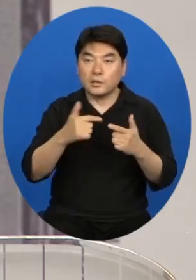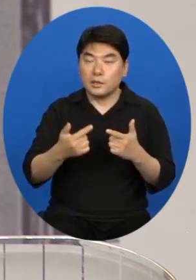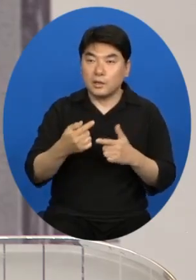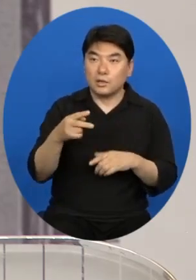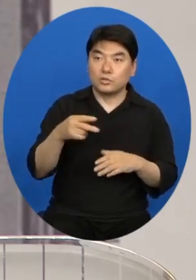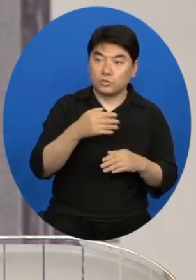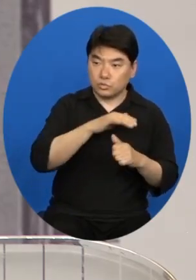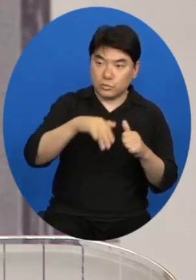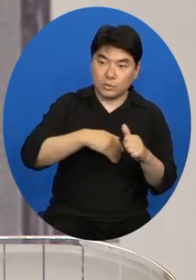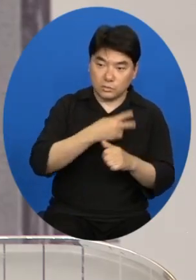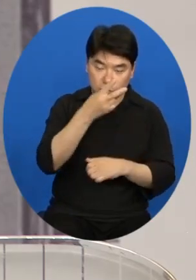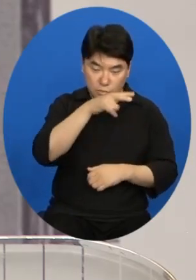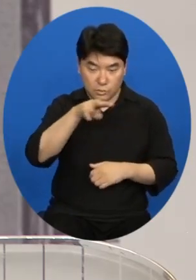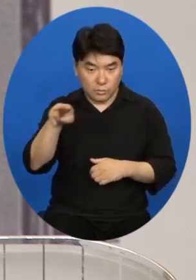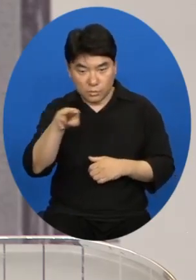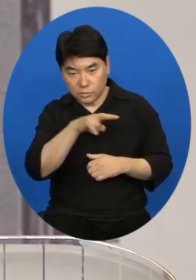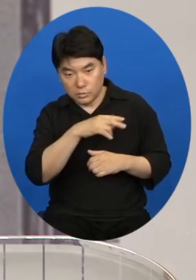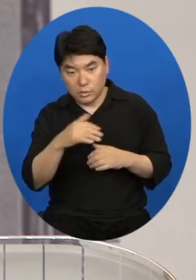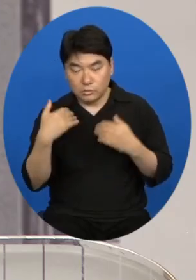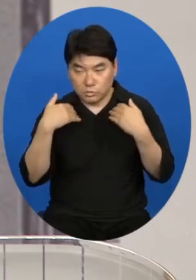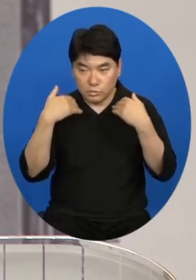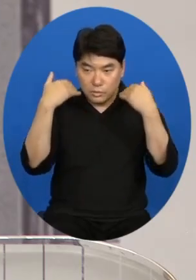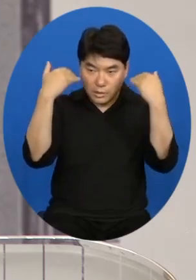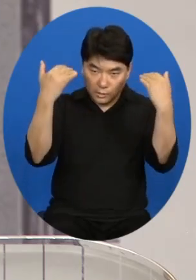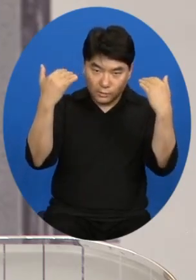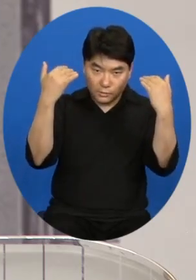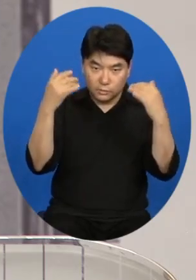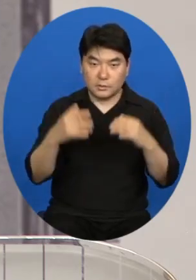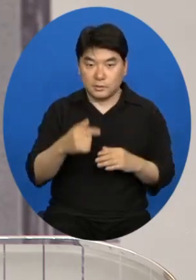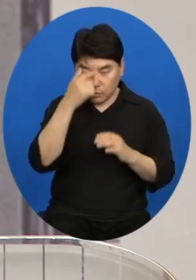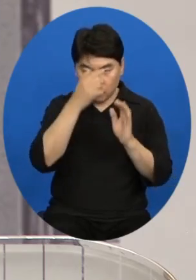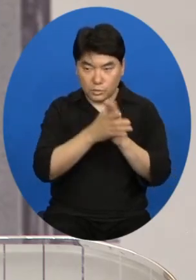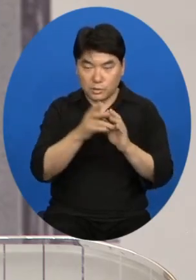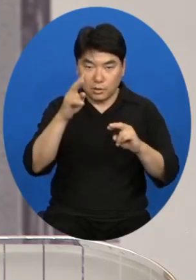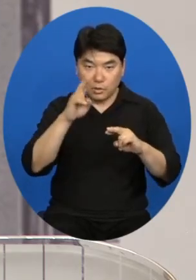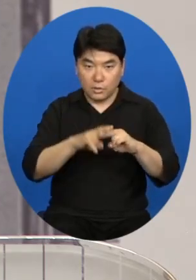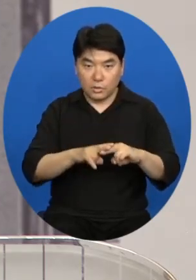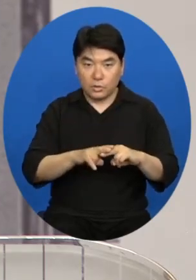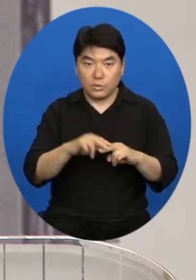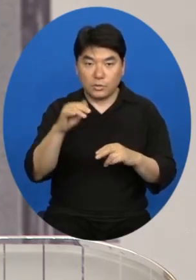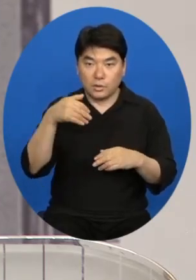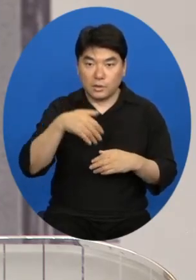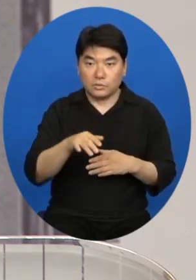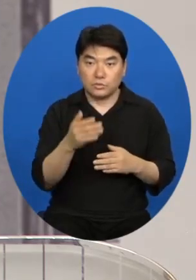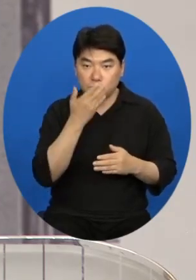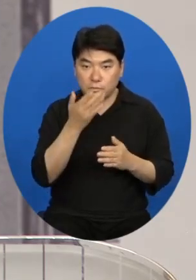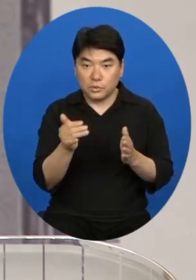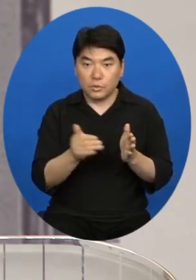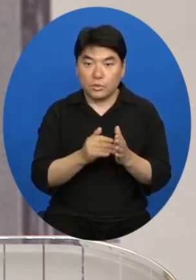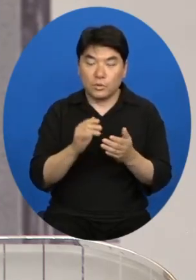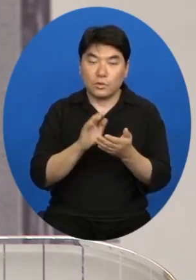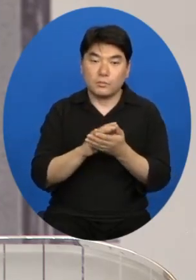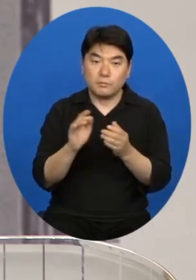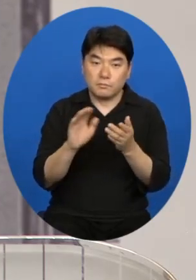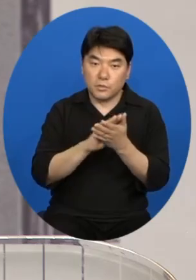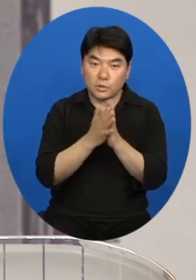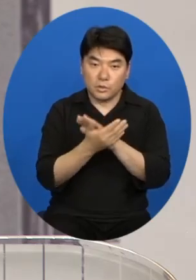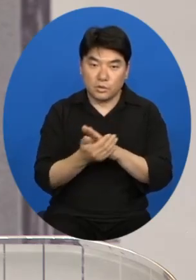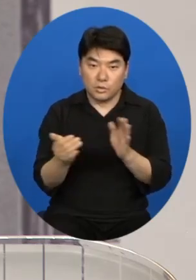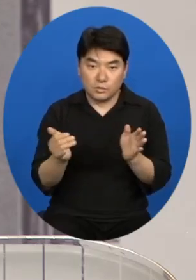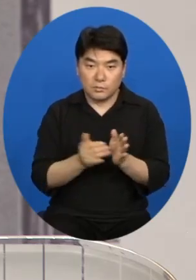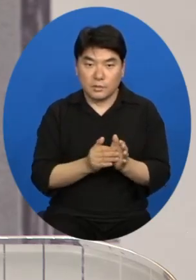기도하는 성숙한 기도의 자리로 나아갈 수 있도록 저를 변화시켜 주시고 인도해 주셨습니다. 또한 부끄럽지만